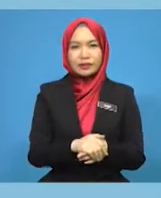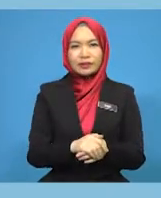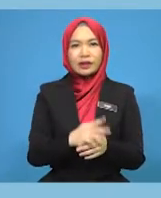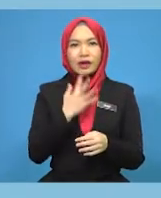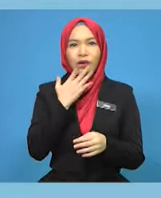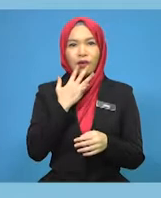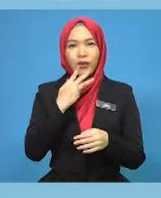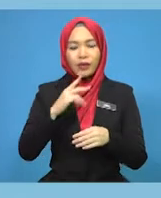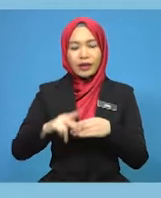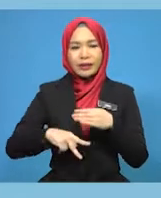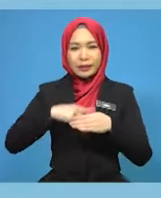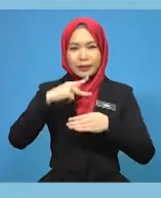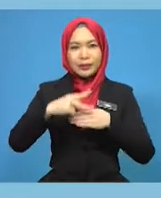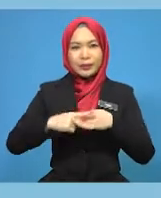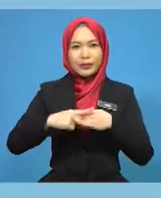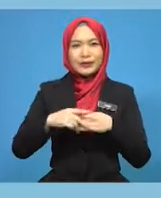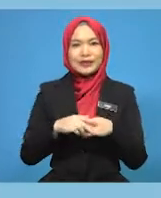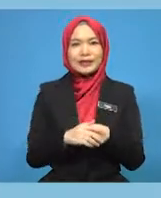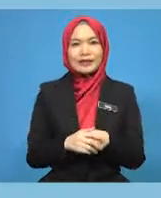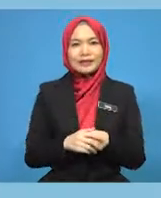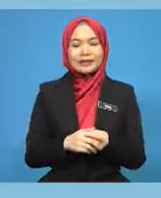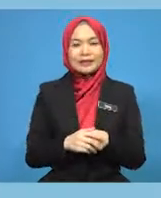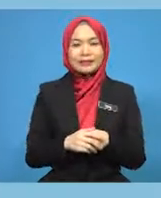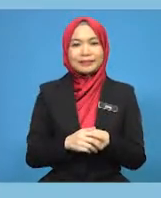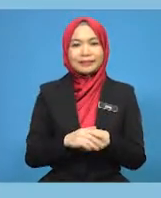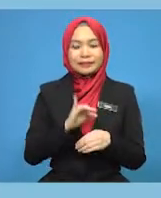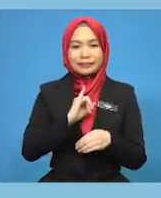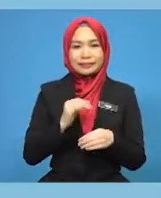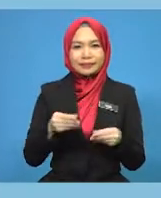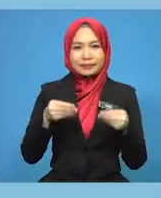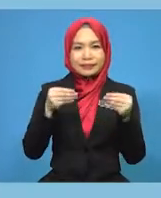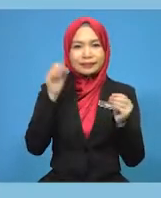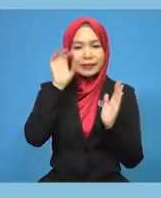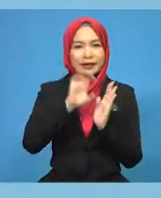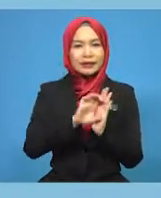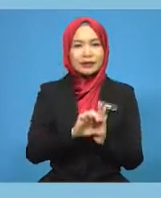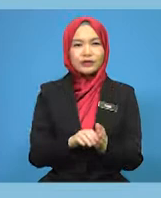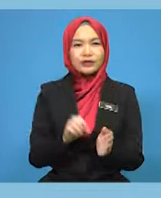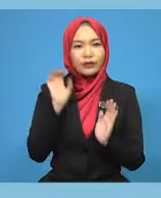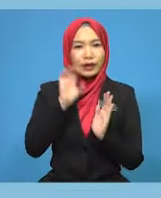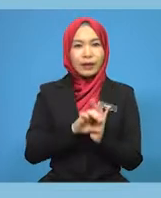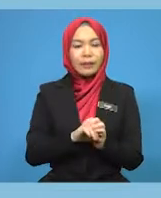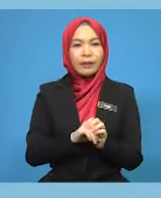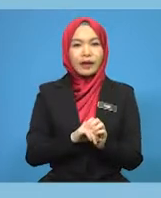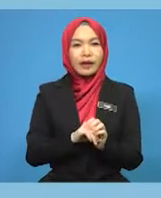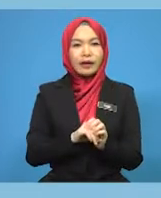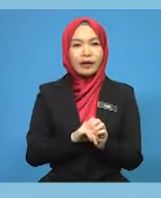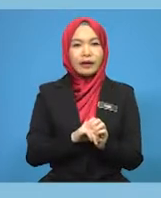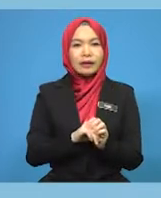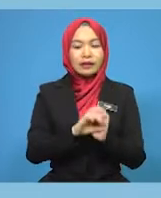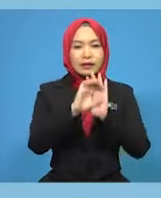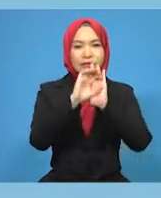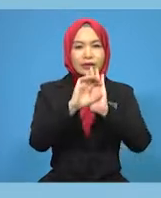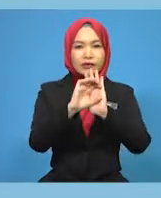pembungkusan. Okey. Ini saya dah sertakan gambar dan imej-imej yang dapat membantu anda semua lebih faham